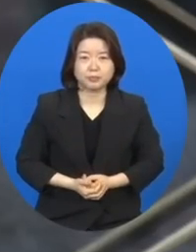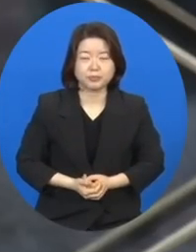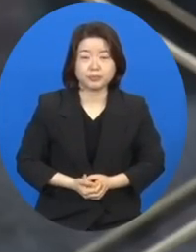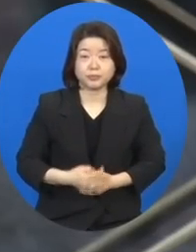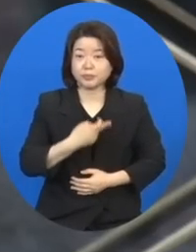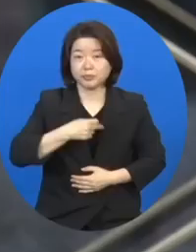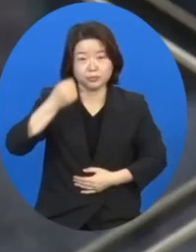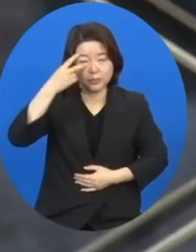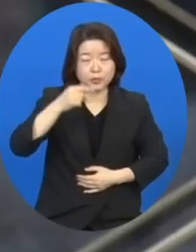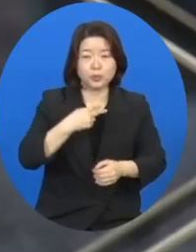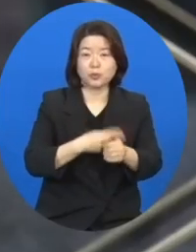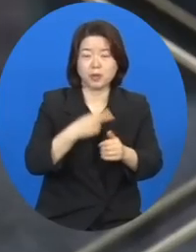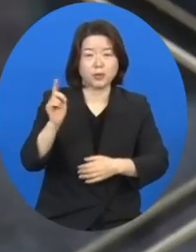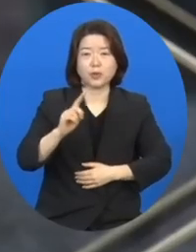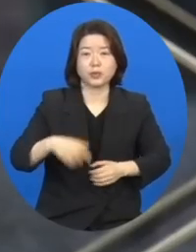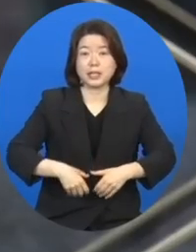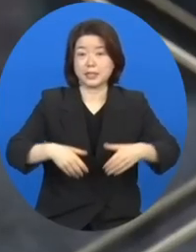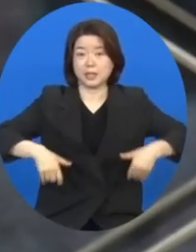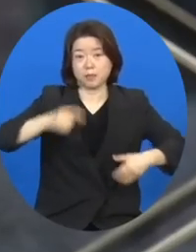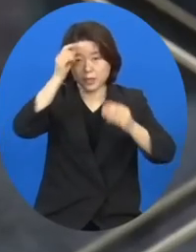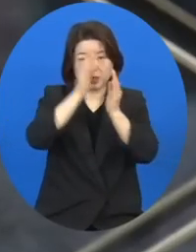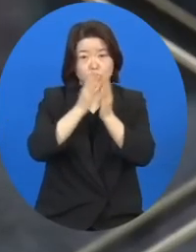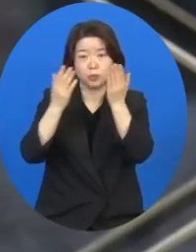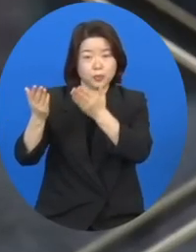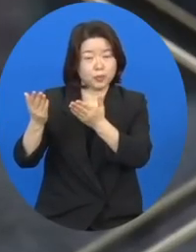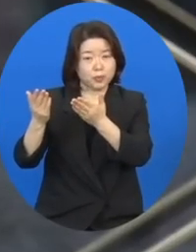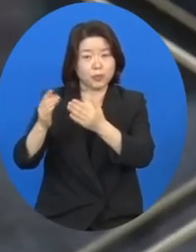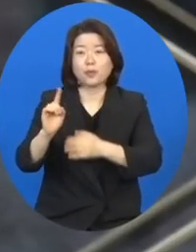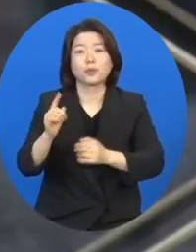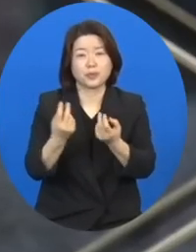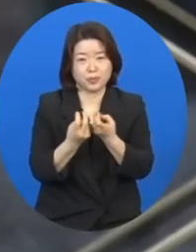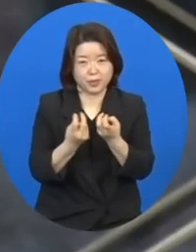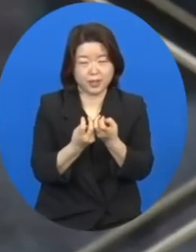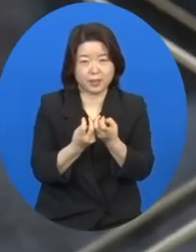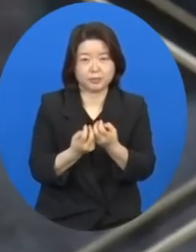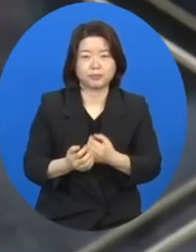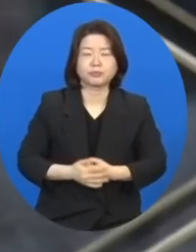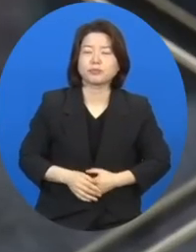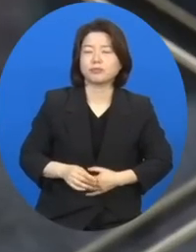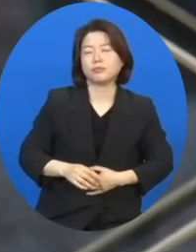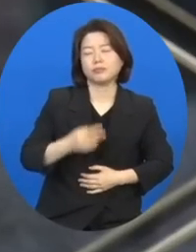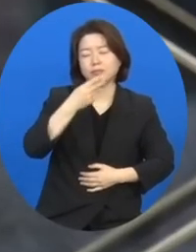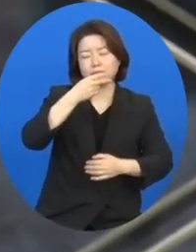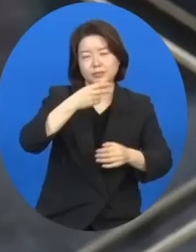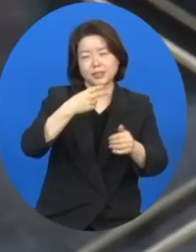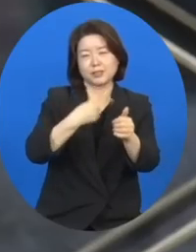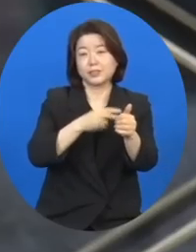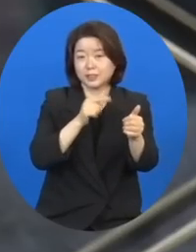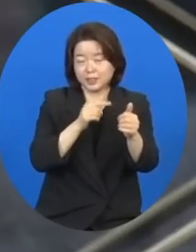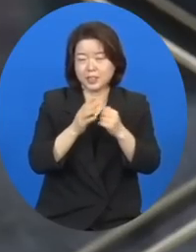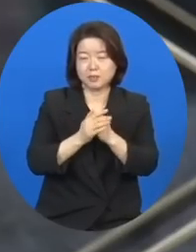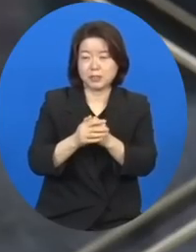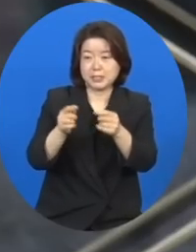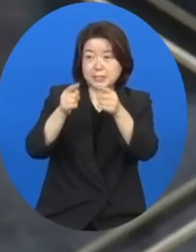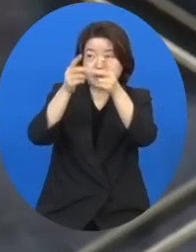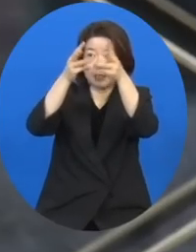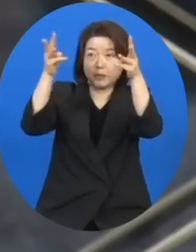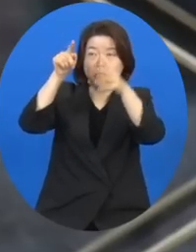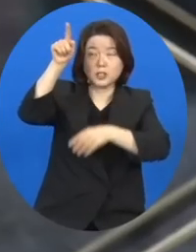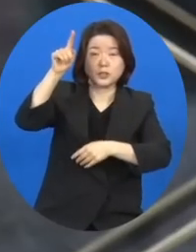바울이 어떻게 이렇게 담대하게 기도한지 아십니까? 그는 3층천에 갔다 온 사람이에요. 셋째